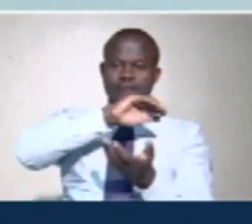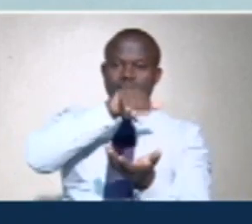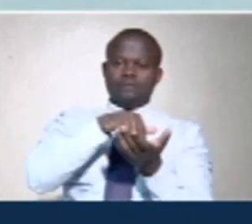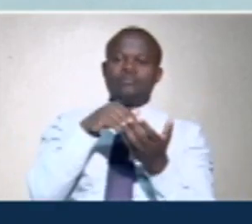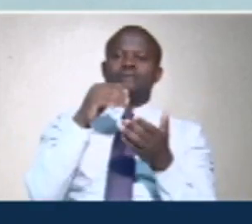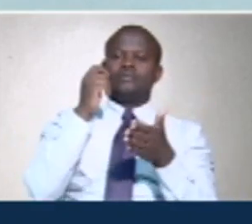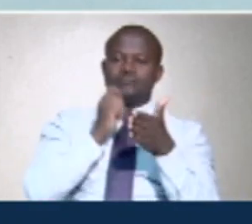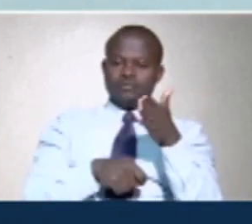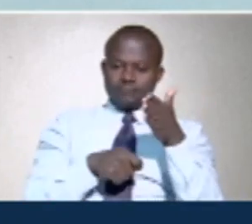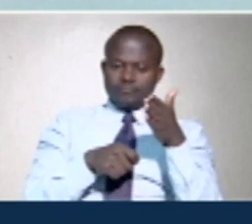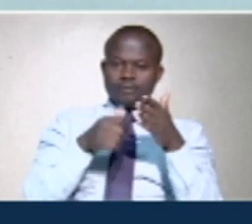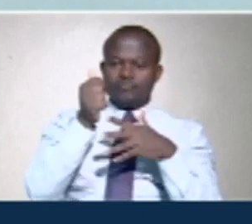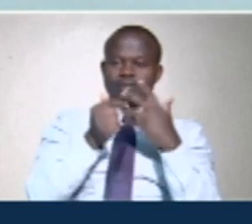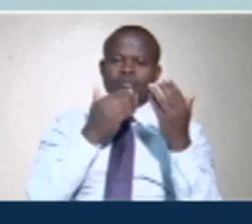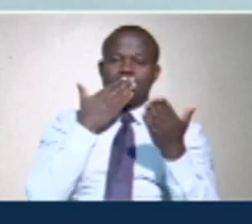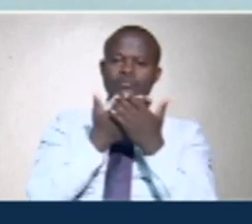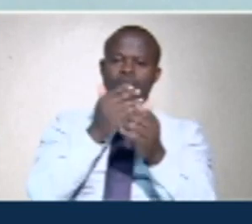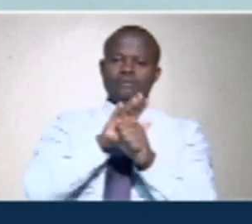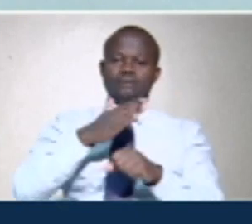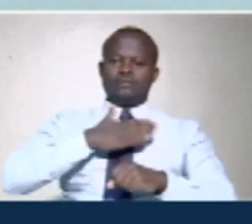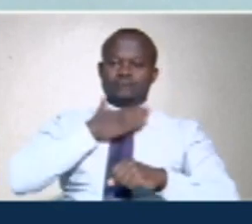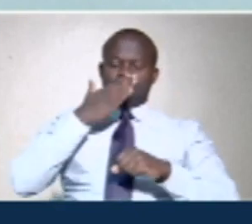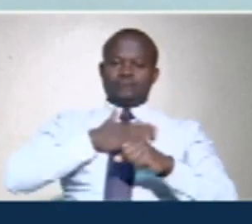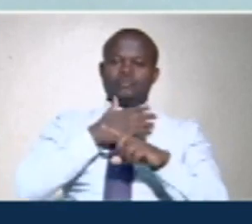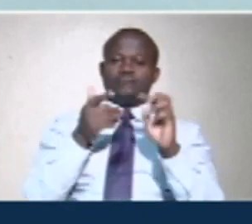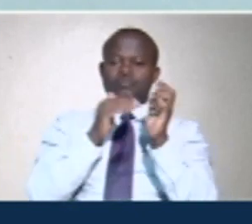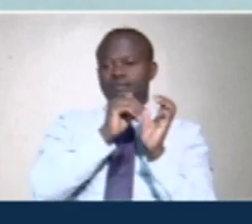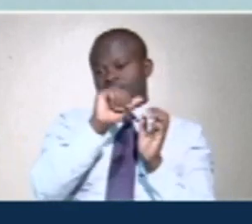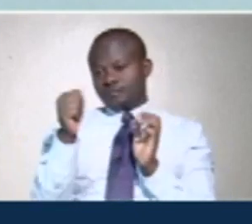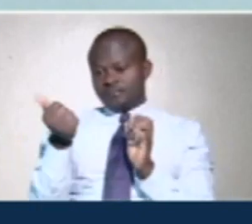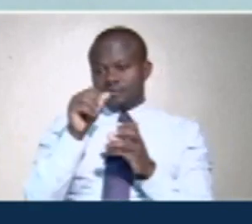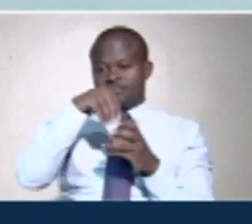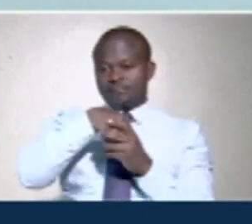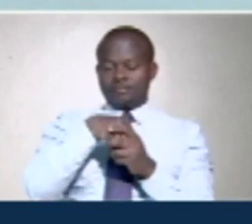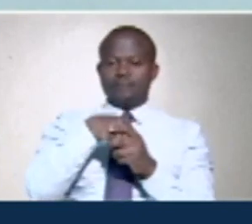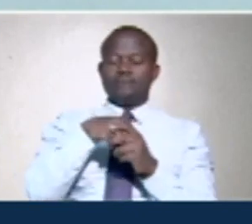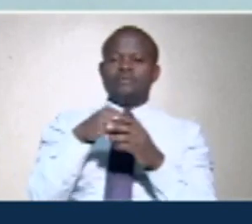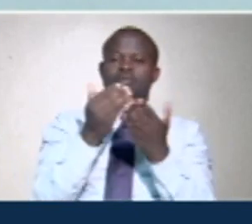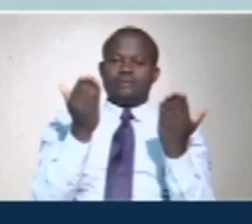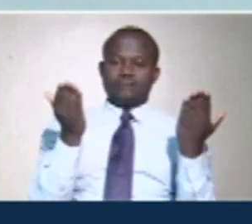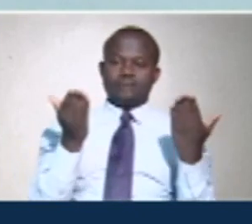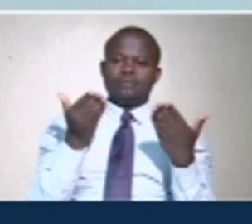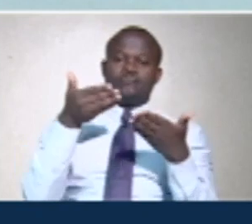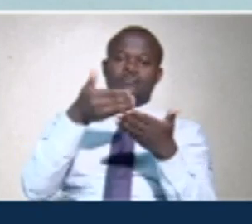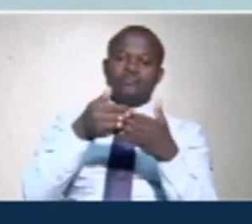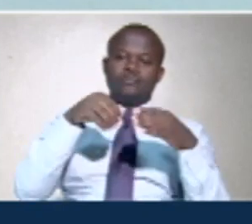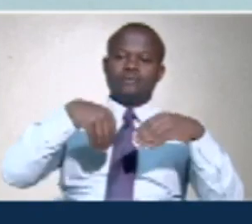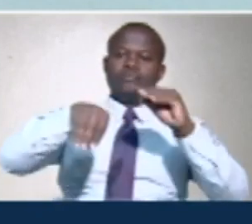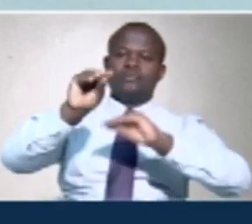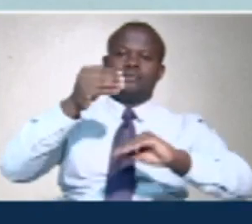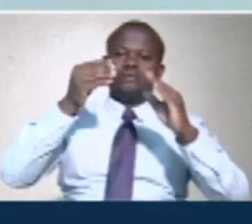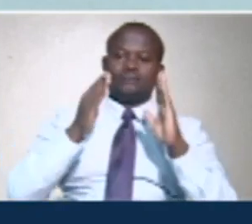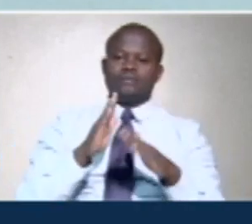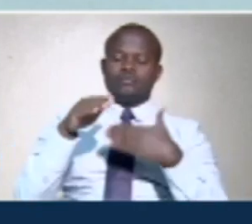cy'imisoro n'amahoro icyo ni ikintu cyiza cyane cyo kwishimira ikindi kirimo ni aho wabagugeze aho kuba waterezwa